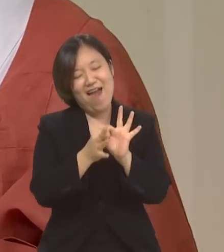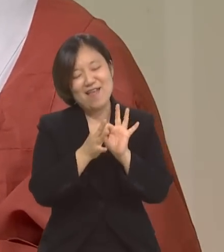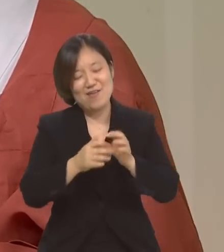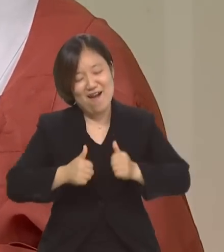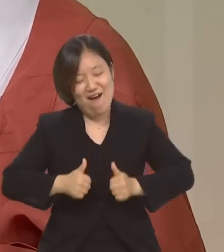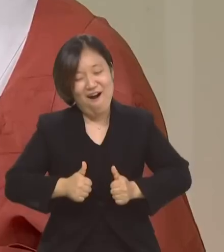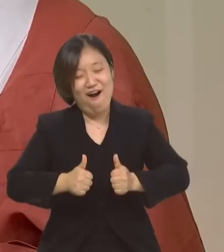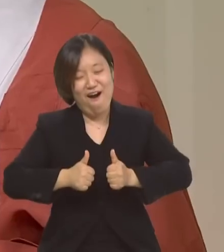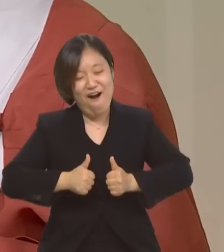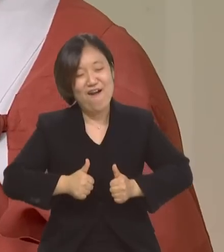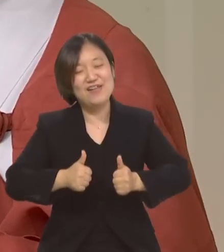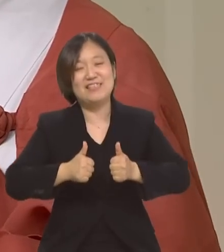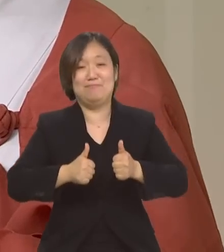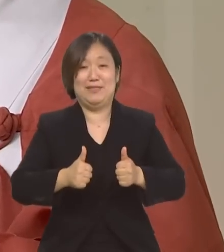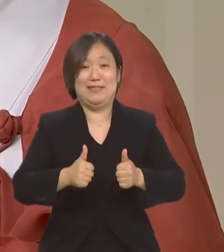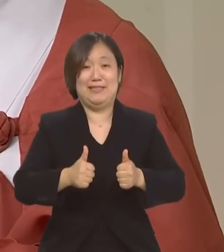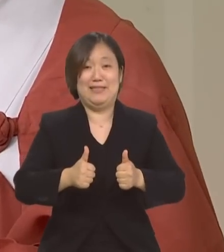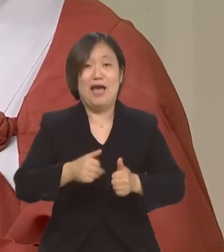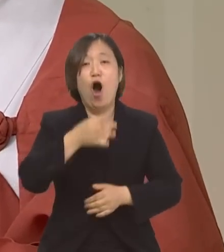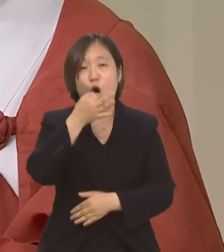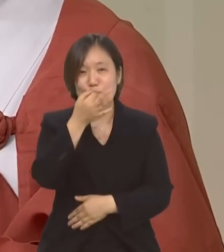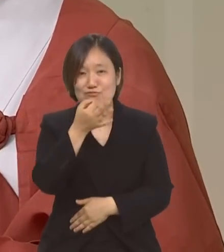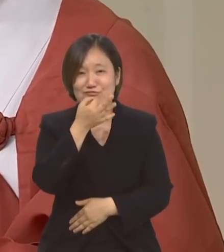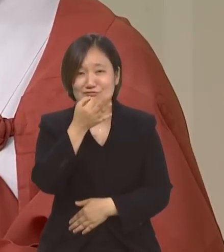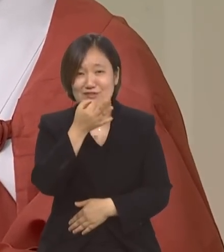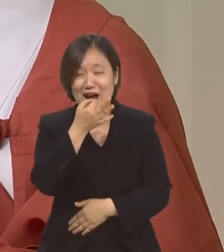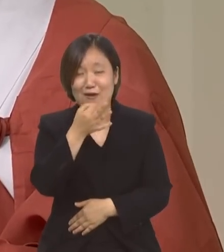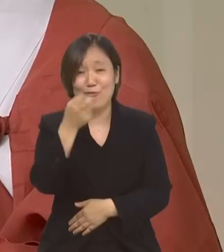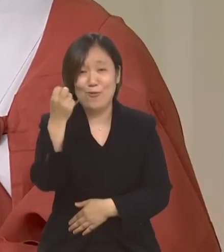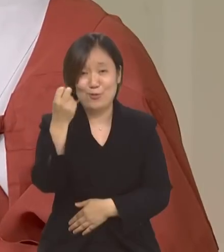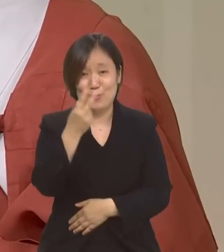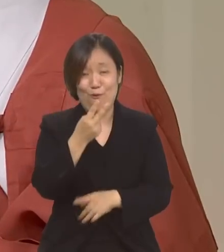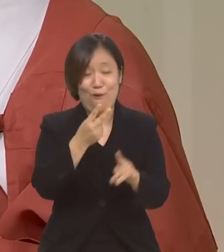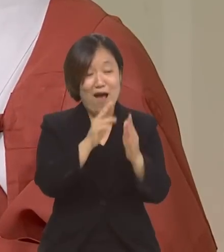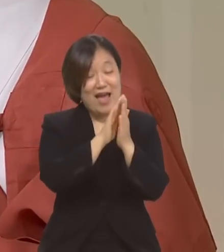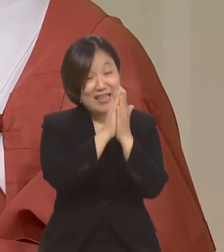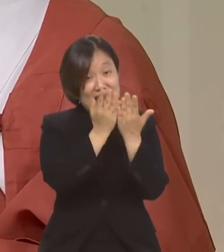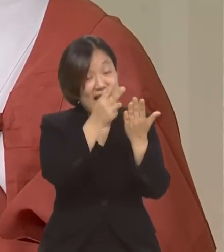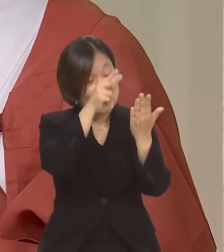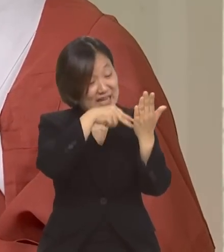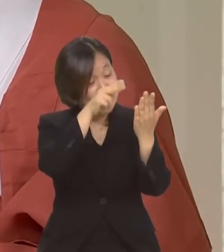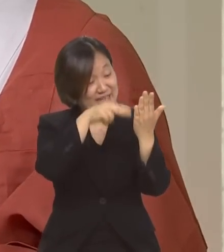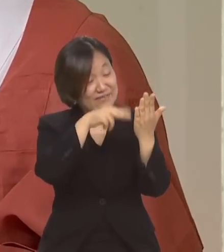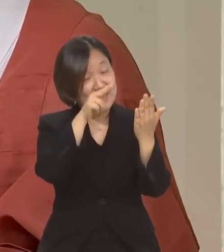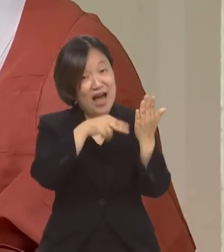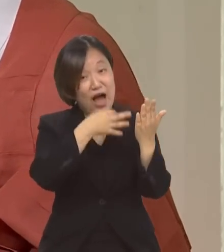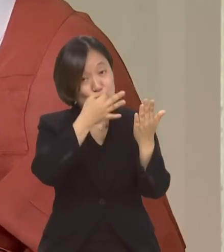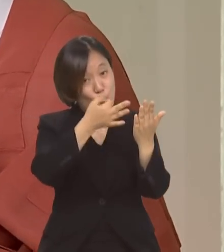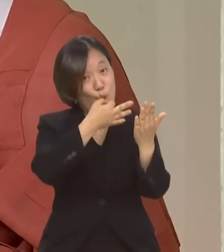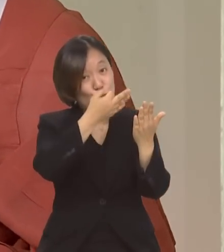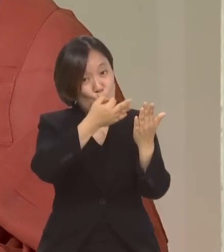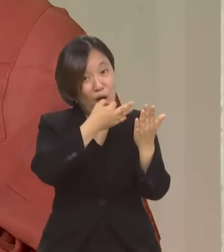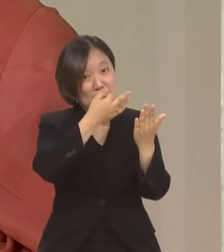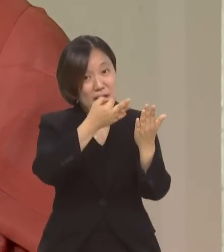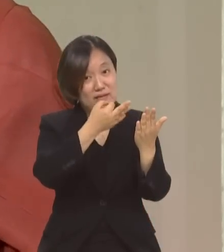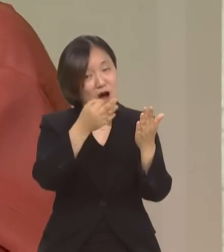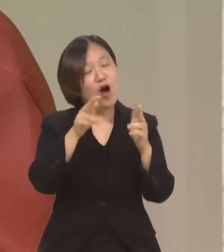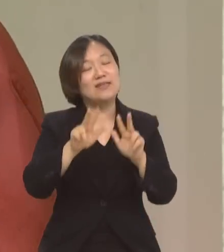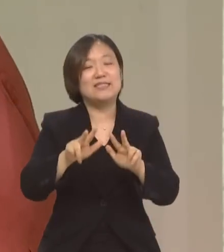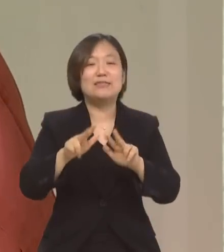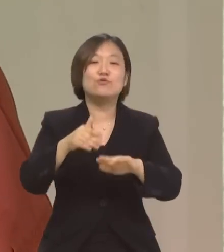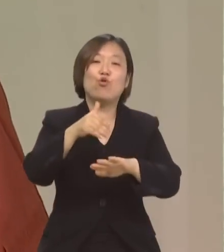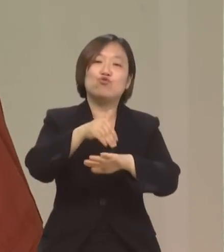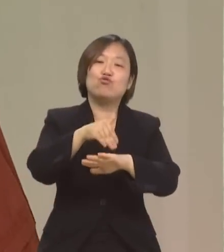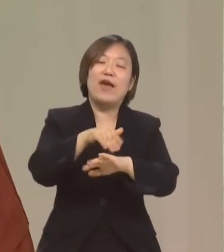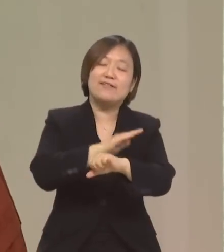성실하게 열심히 그렇게 염불하고 그렇게 경전을 독송하면서 지금도 아주 수행